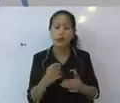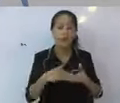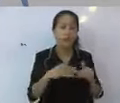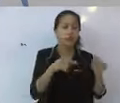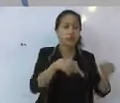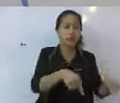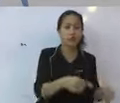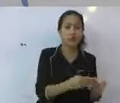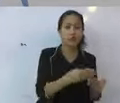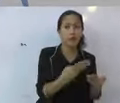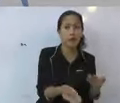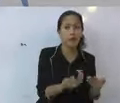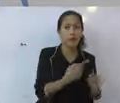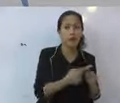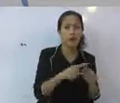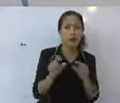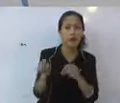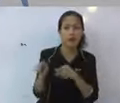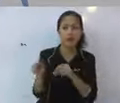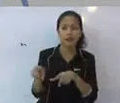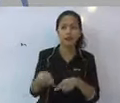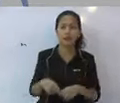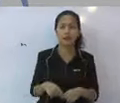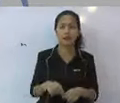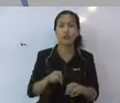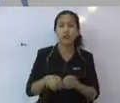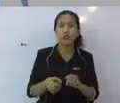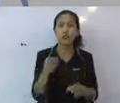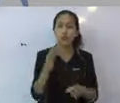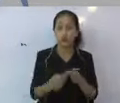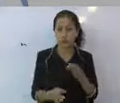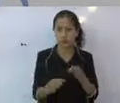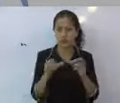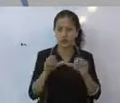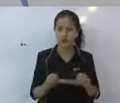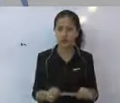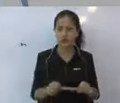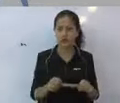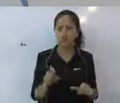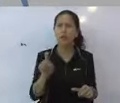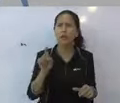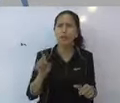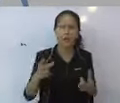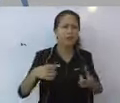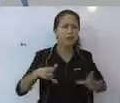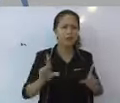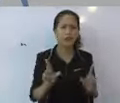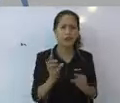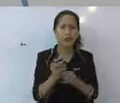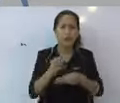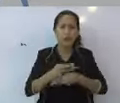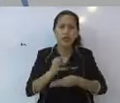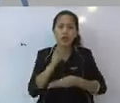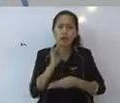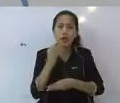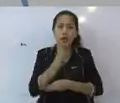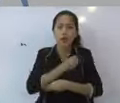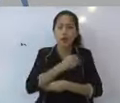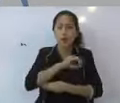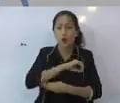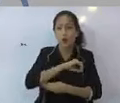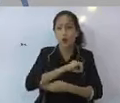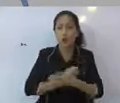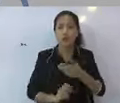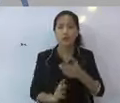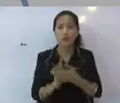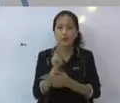kakayanin talaga o talagang meron tayong option na mag-produce ng sarili natin. Yeah. Mas talagang advisable. Kaya